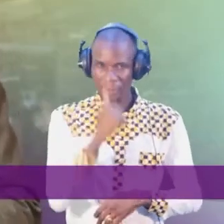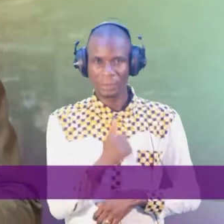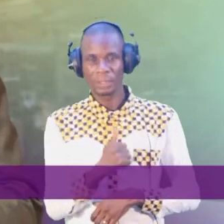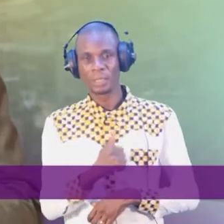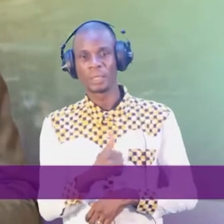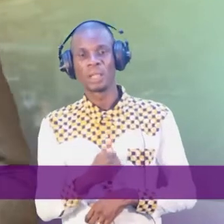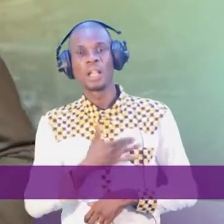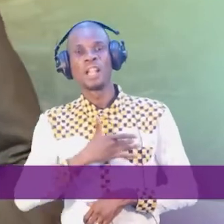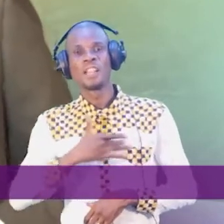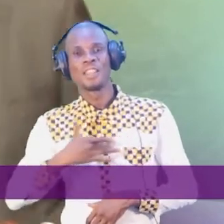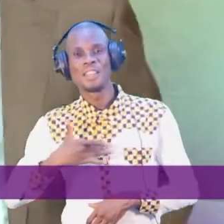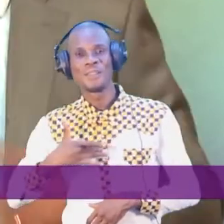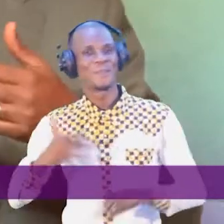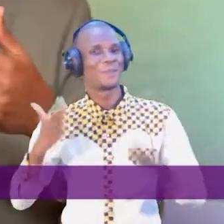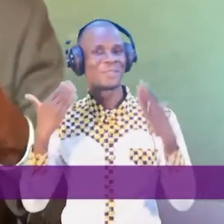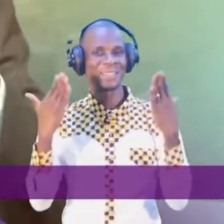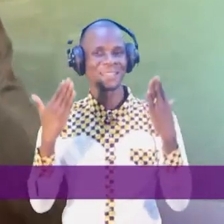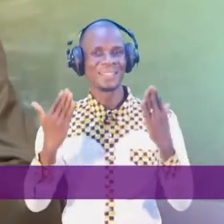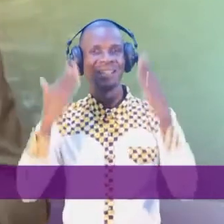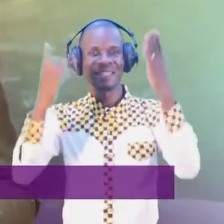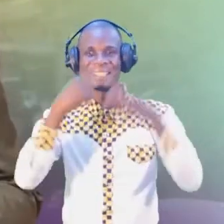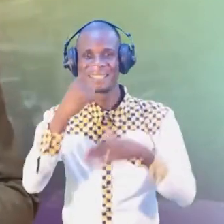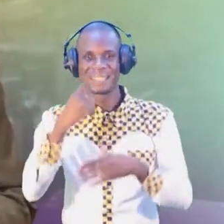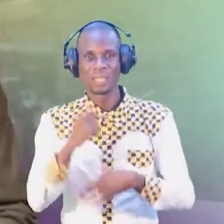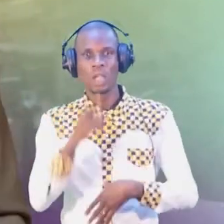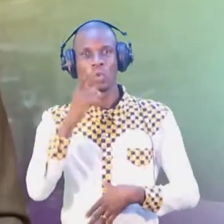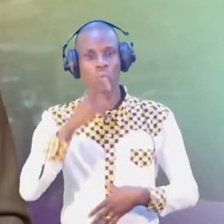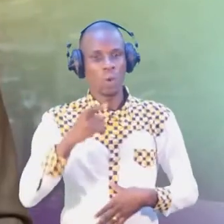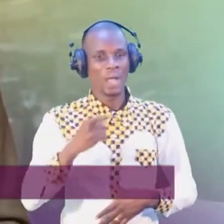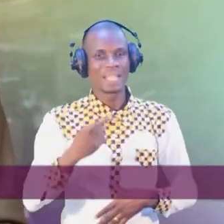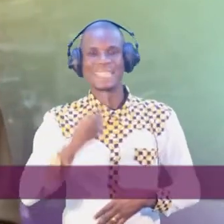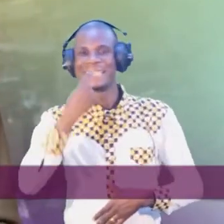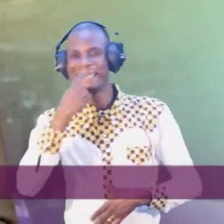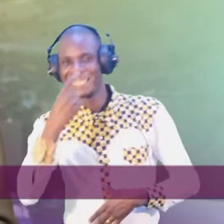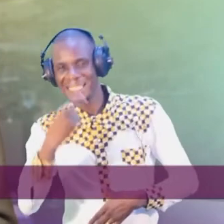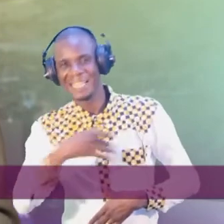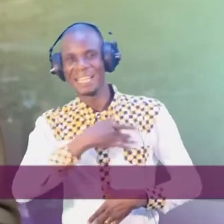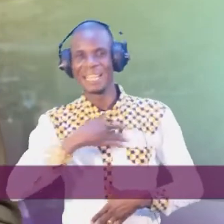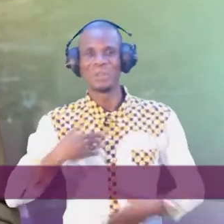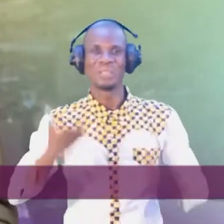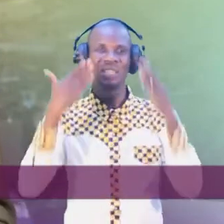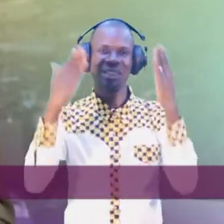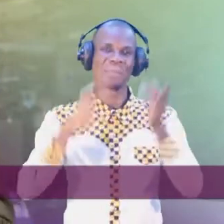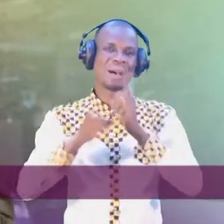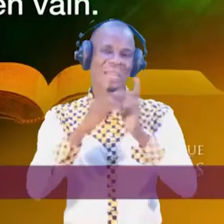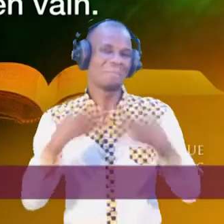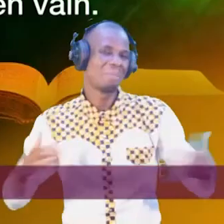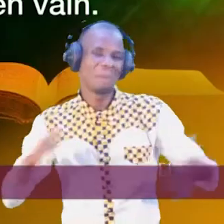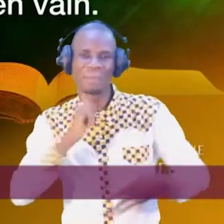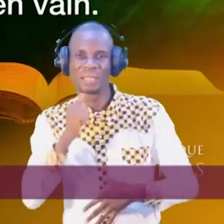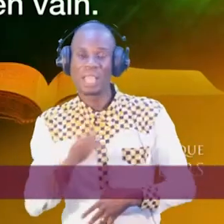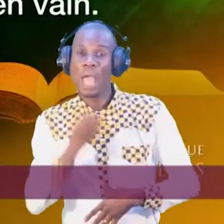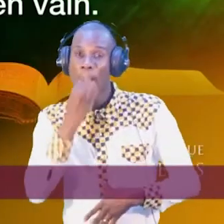Tozwa sikawa mobeko ya misato. Mobeko ya misato yango ezali kotalela kopesa lokumu limiemia na komo na